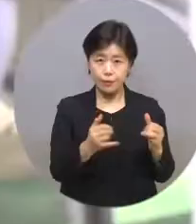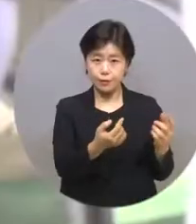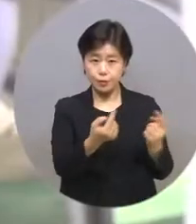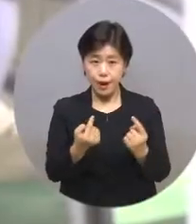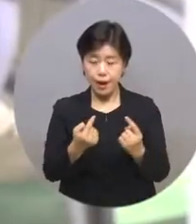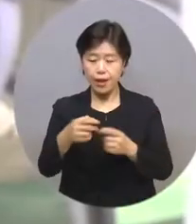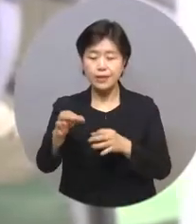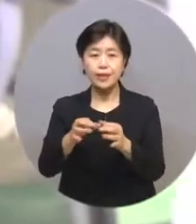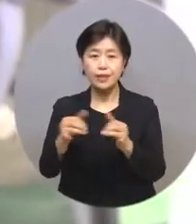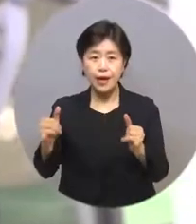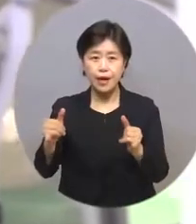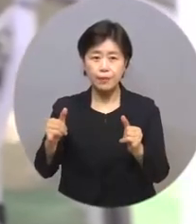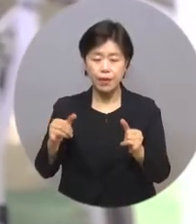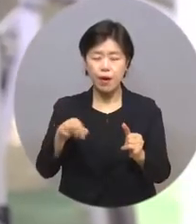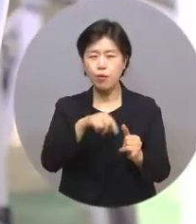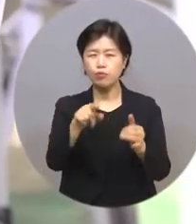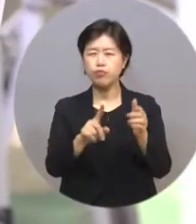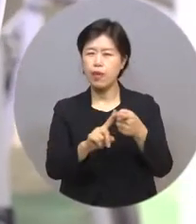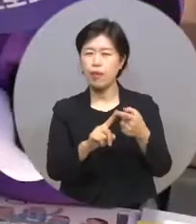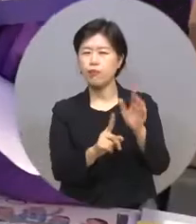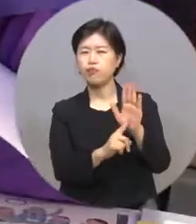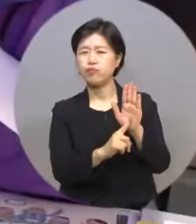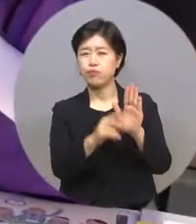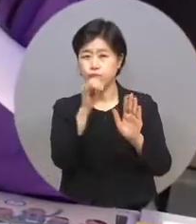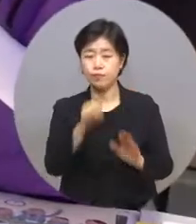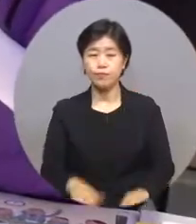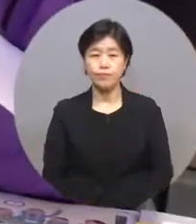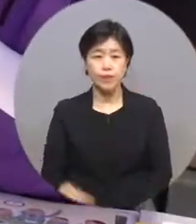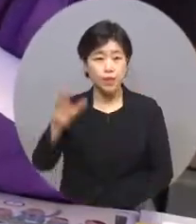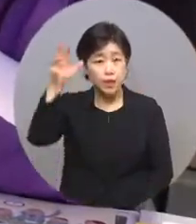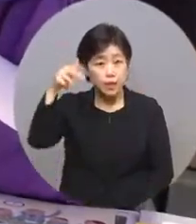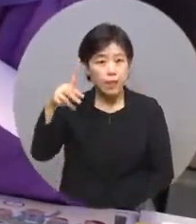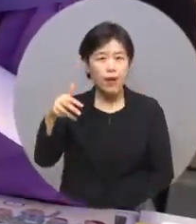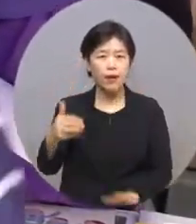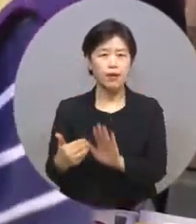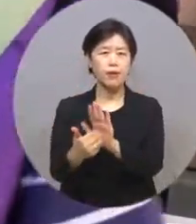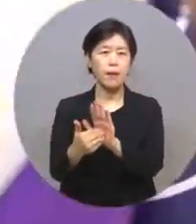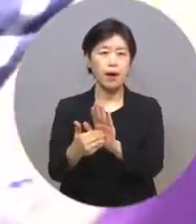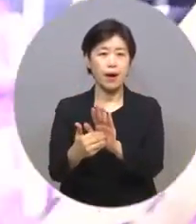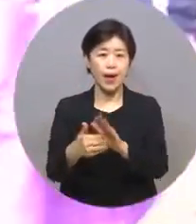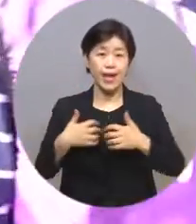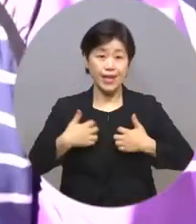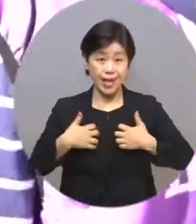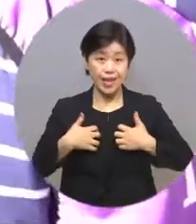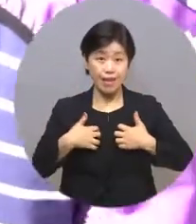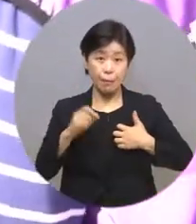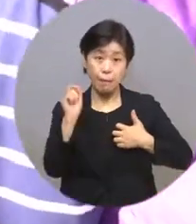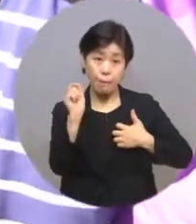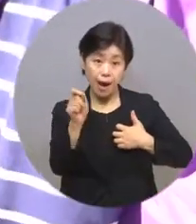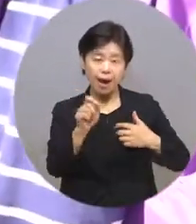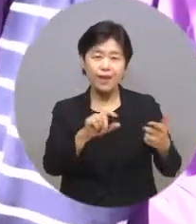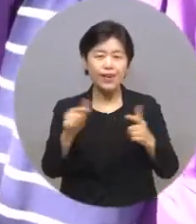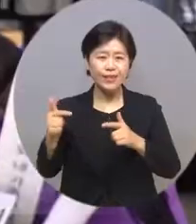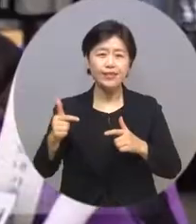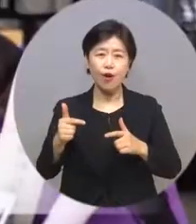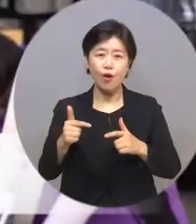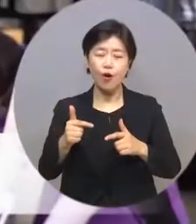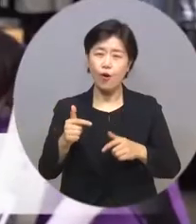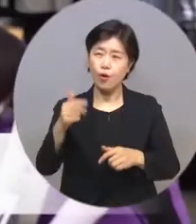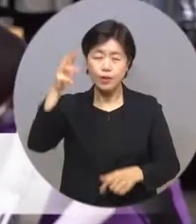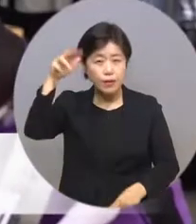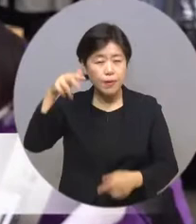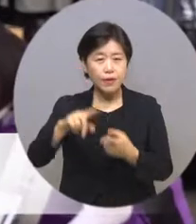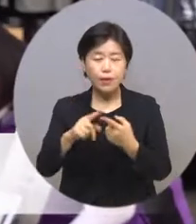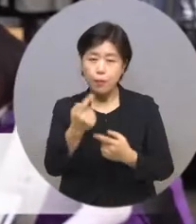국민들에게 기억지킴이 캠페인을 홍보합니다. 치매 예방 룰렛게임을 참여하면서 쉽게 치매 예방에 대해서 배웁니다.